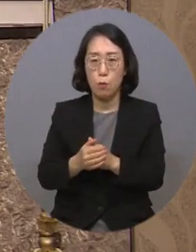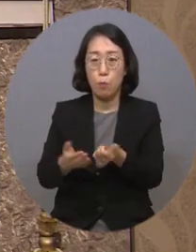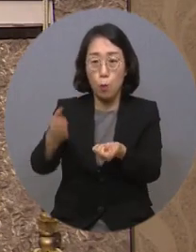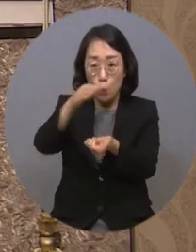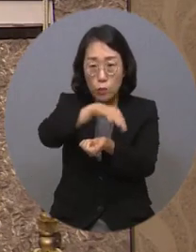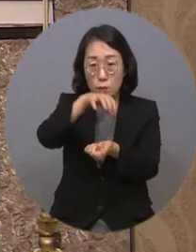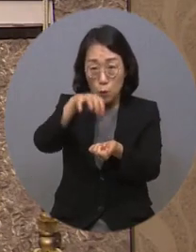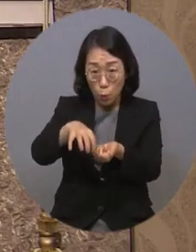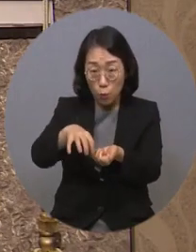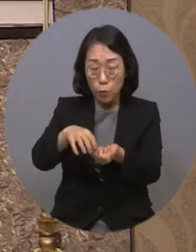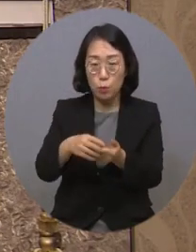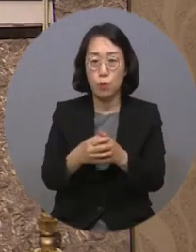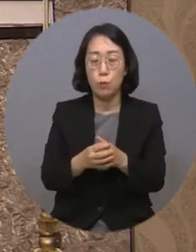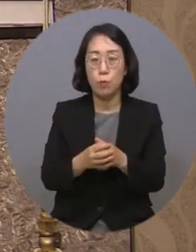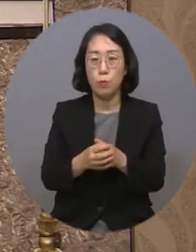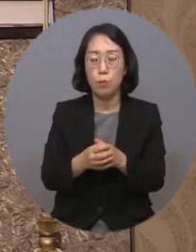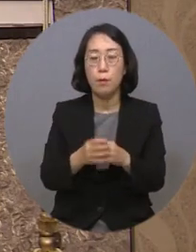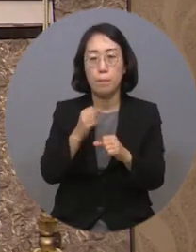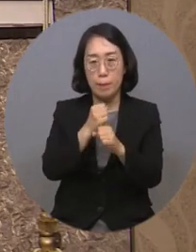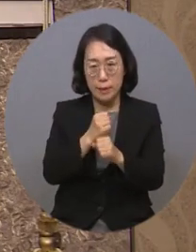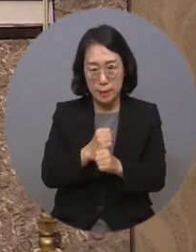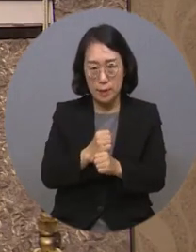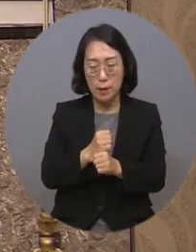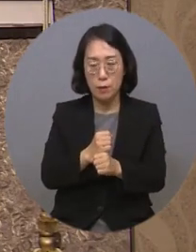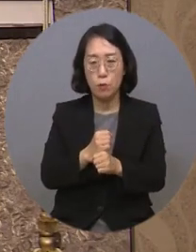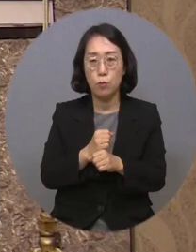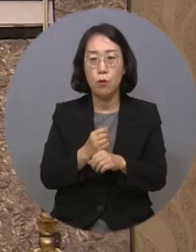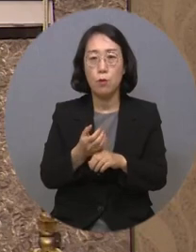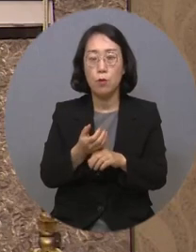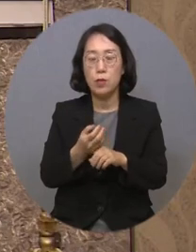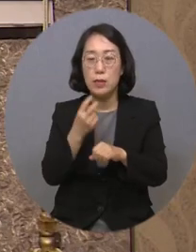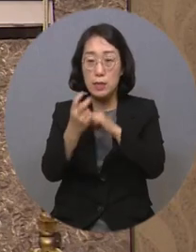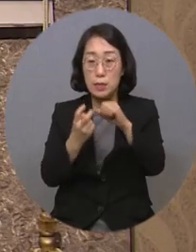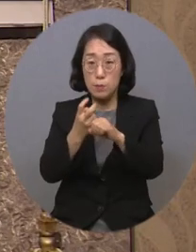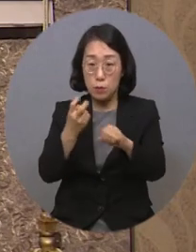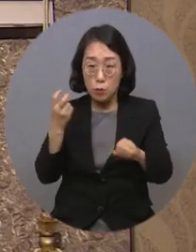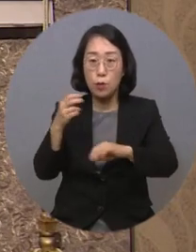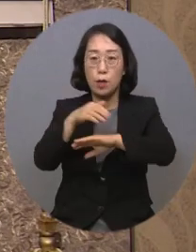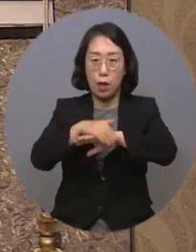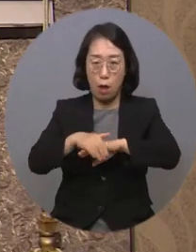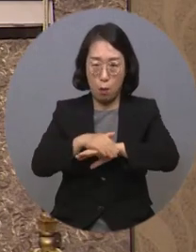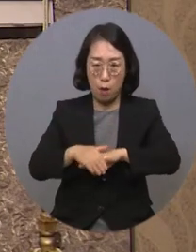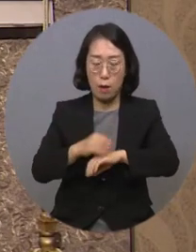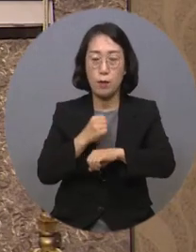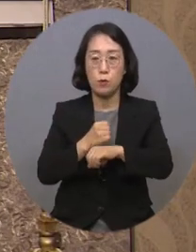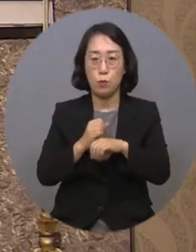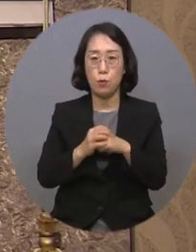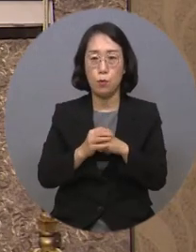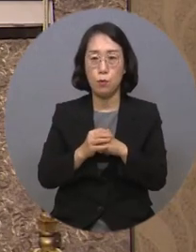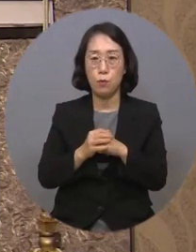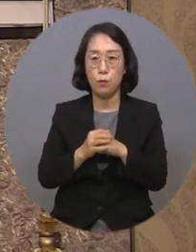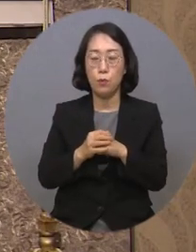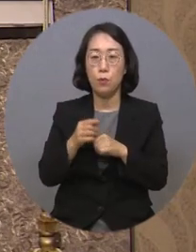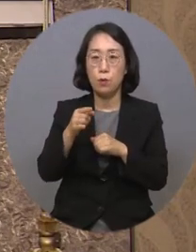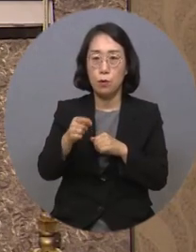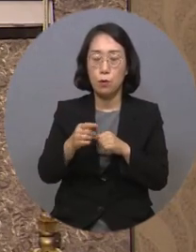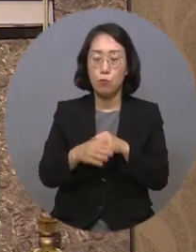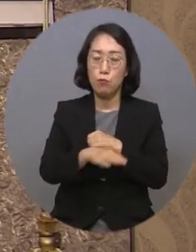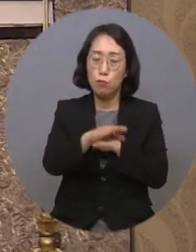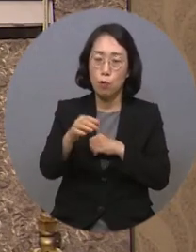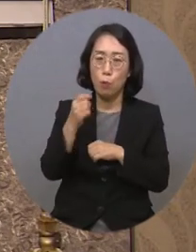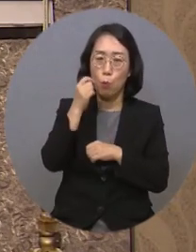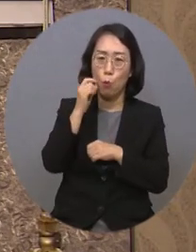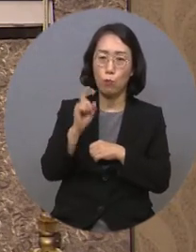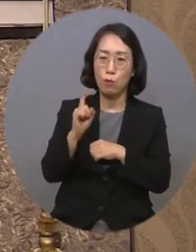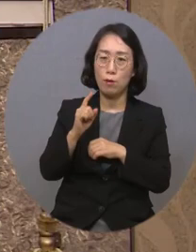이 다섯 가지 플랜을 20년 전에 이미 계획을 했던 거예요. 네. 그래서 저도 참 해놓고 보니까 야 우리가 어떻게 그때